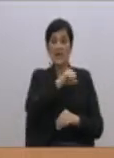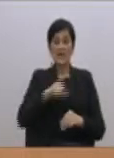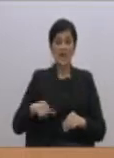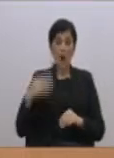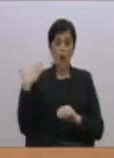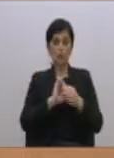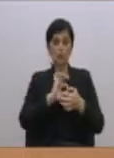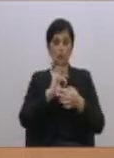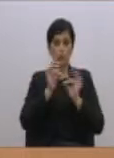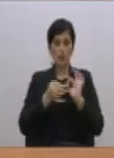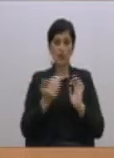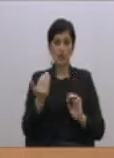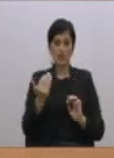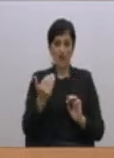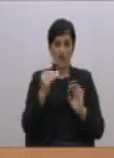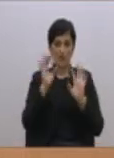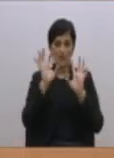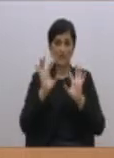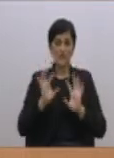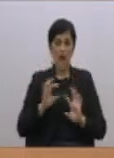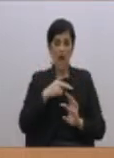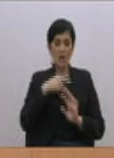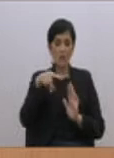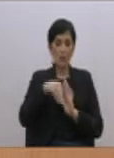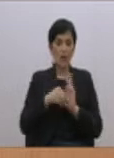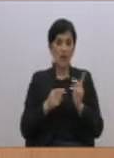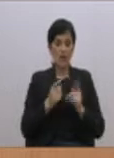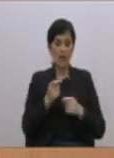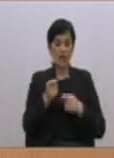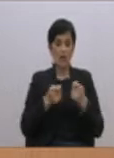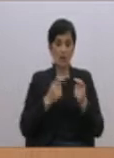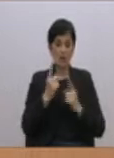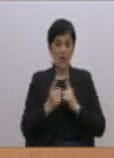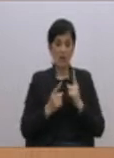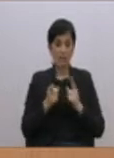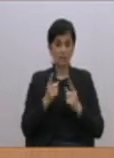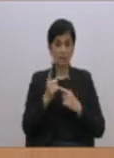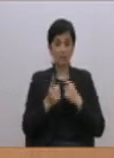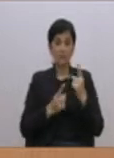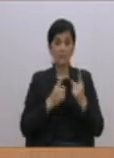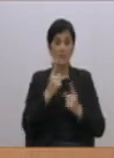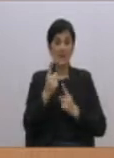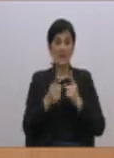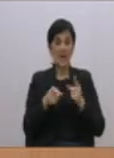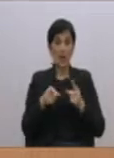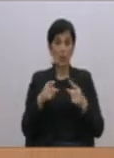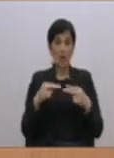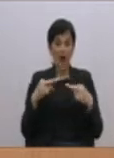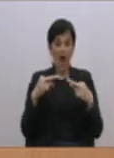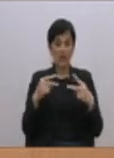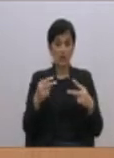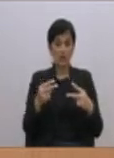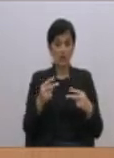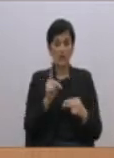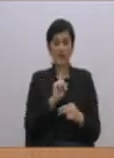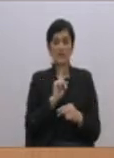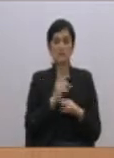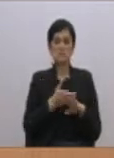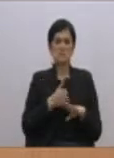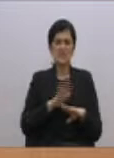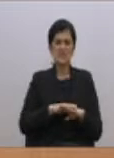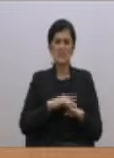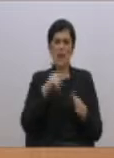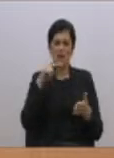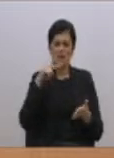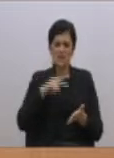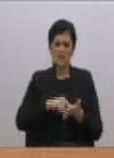თქვენ კონკრეტული რეგულაციებით და სანამ ეს საკანონმდებლო რეგულაციები არ შეიცვლება, რამდენი მძიმე წერტილიც არ